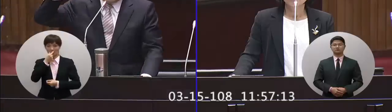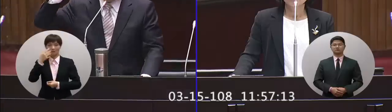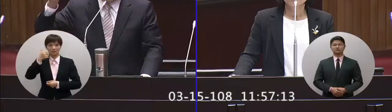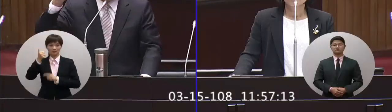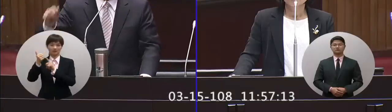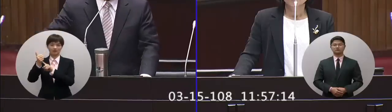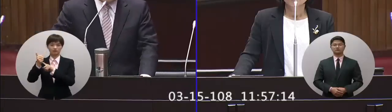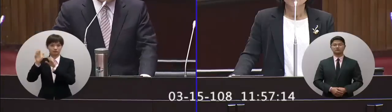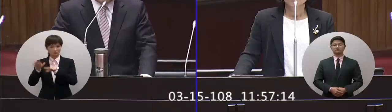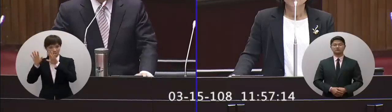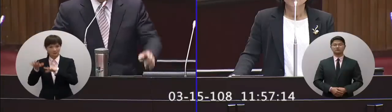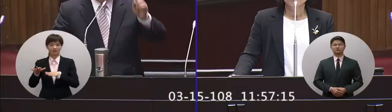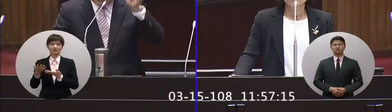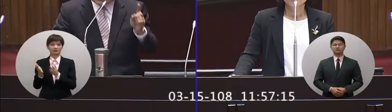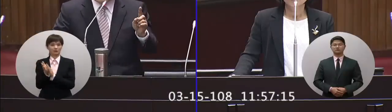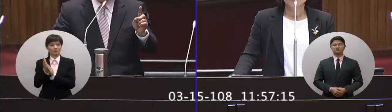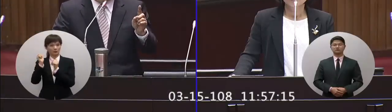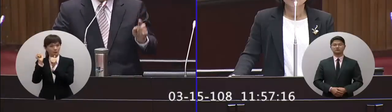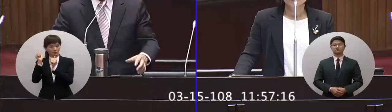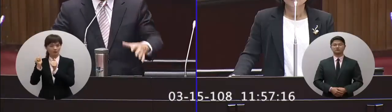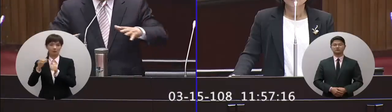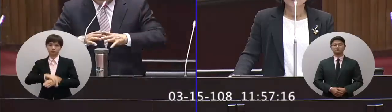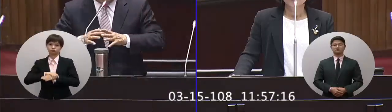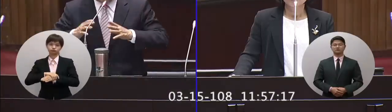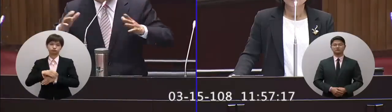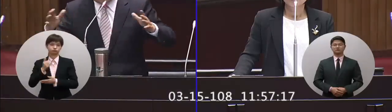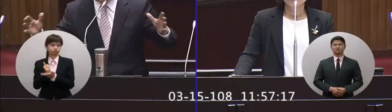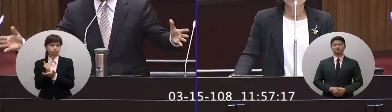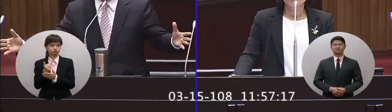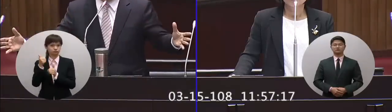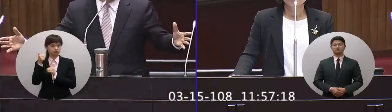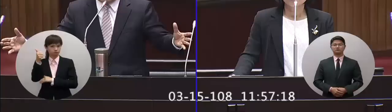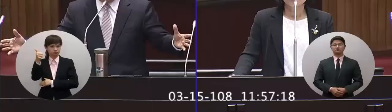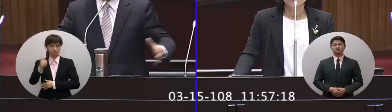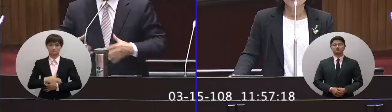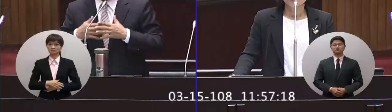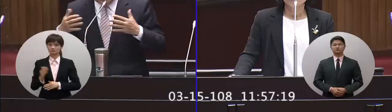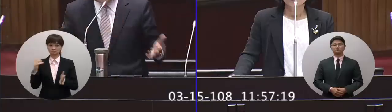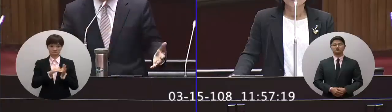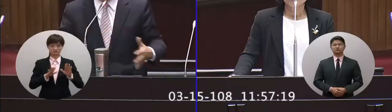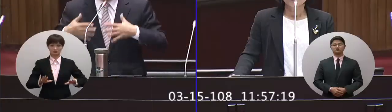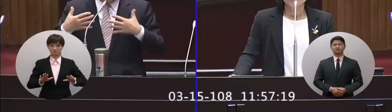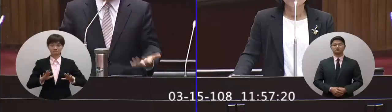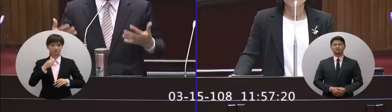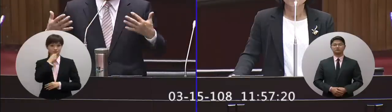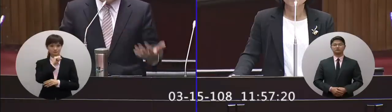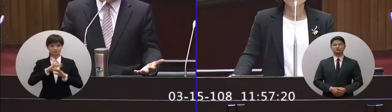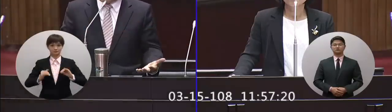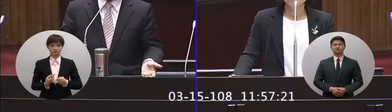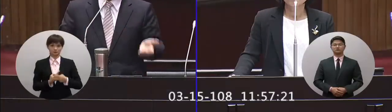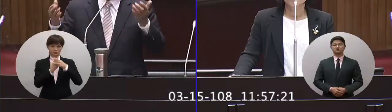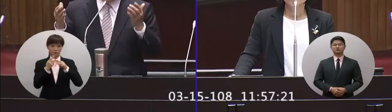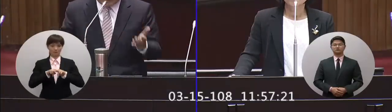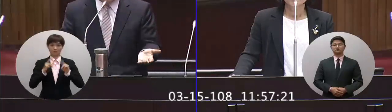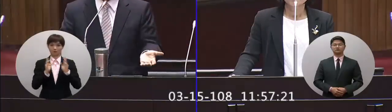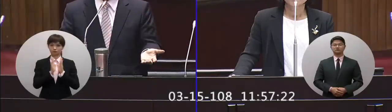天天喊蒋总统万岁。而现在，台湾民主大门打开。越自由越民主越